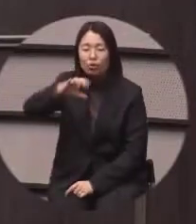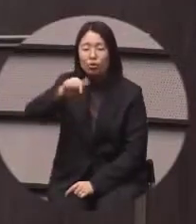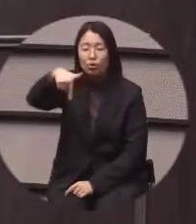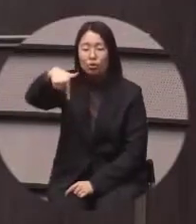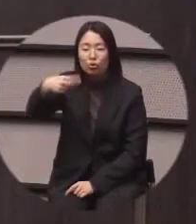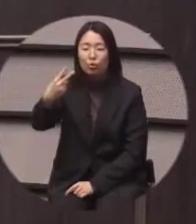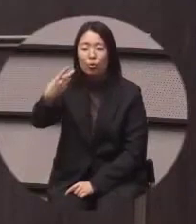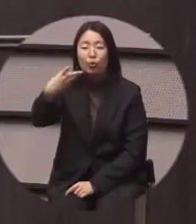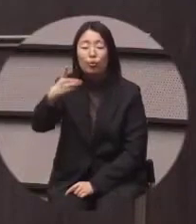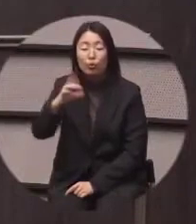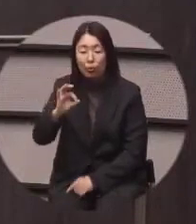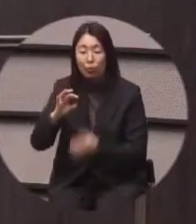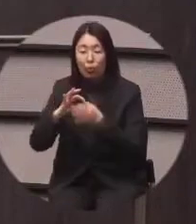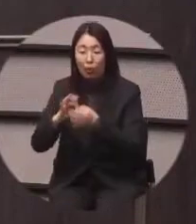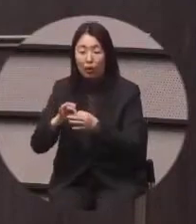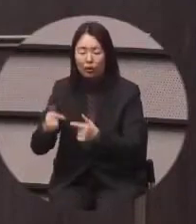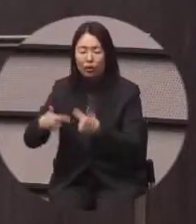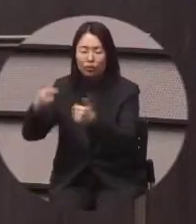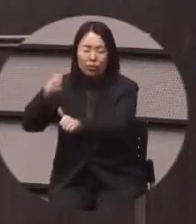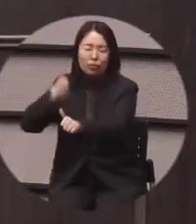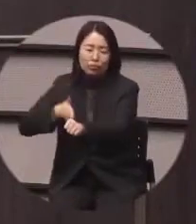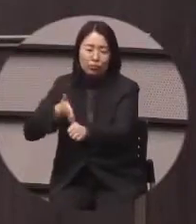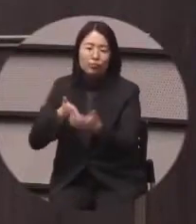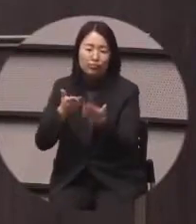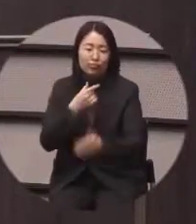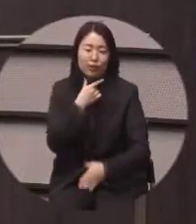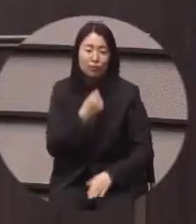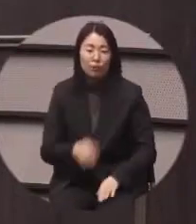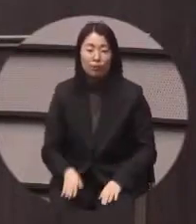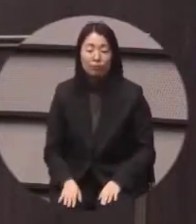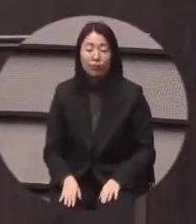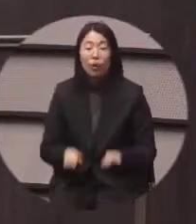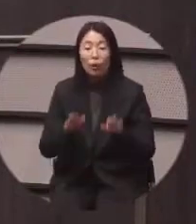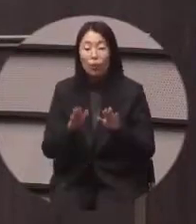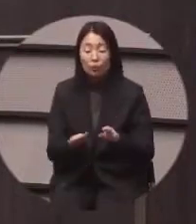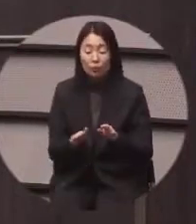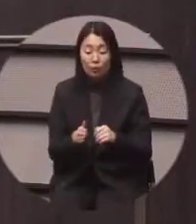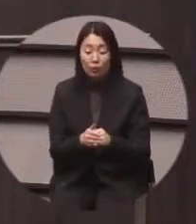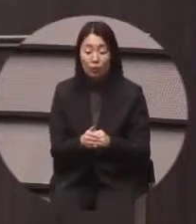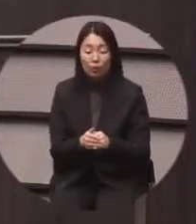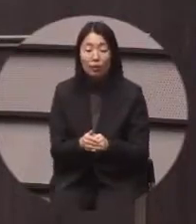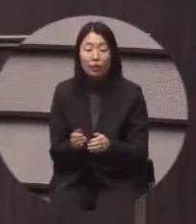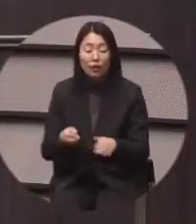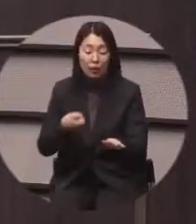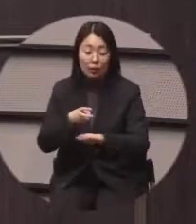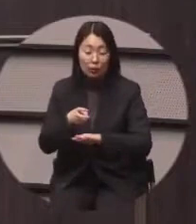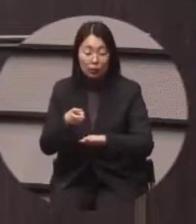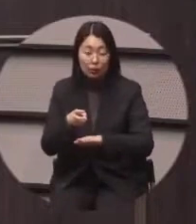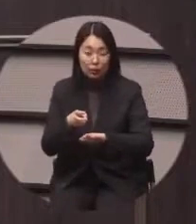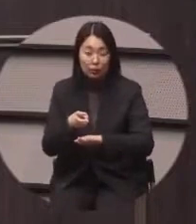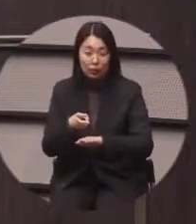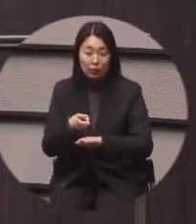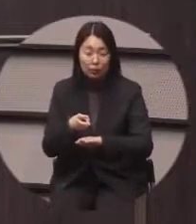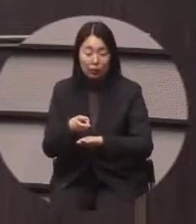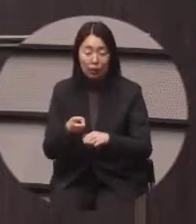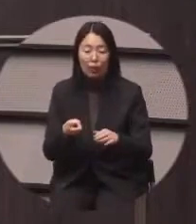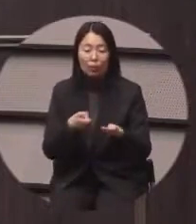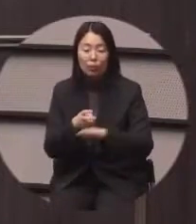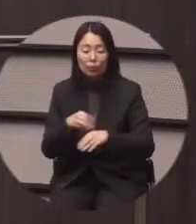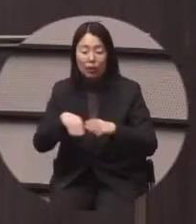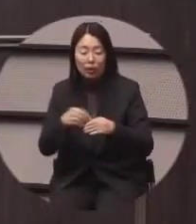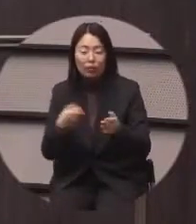바랍니다. 오늘도 광주시 교통정책 및 대중교통 체계 개선에 많은 노력을 기울여 주시는